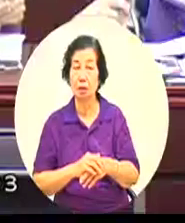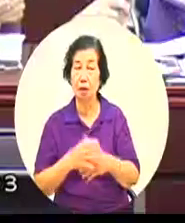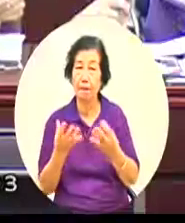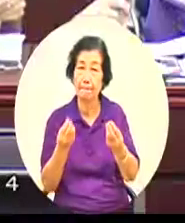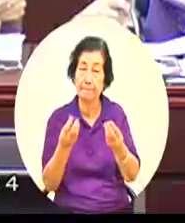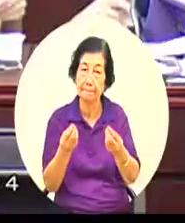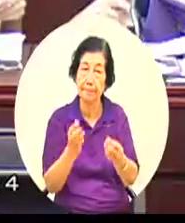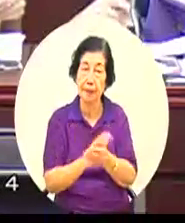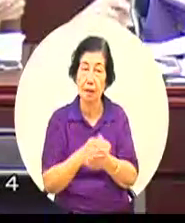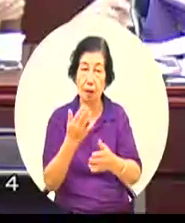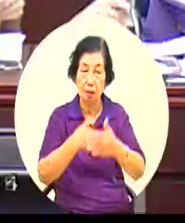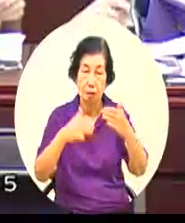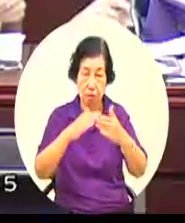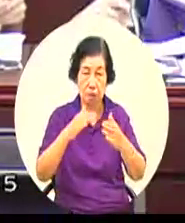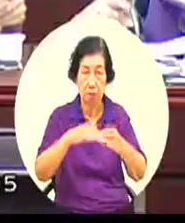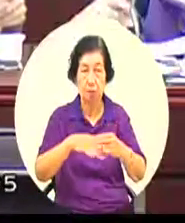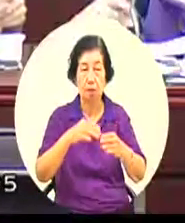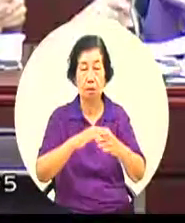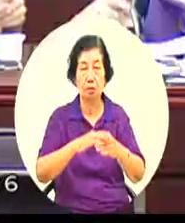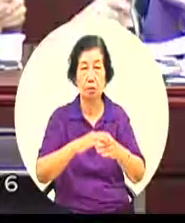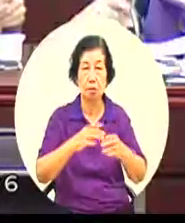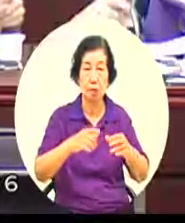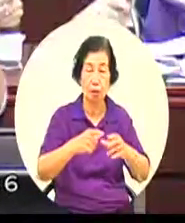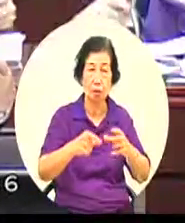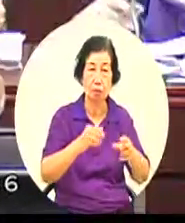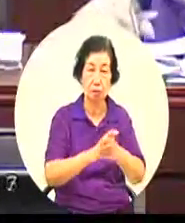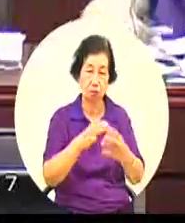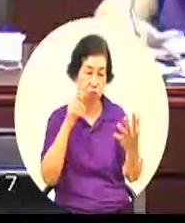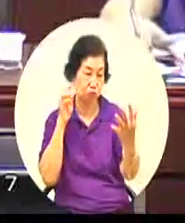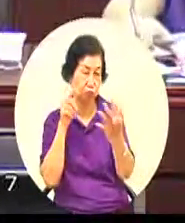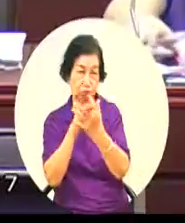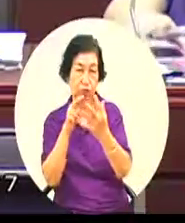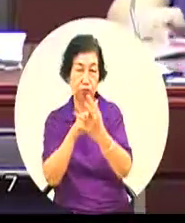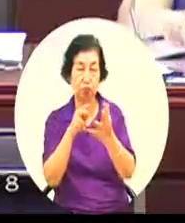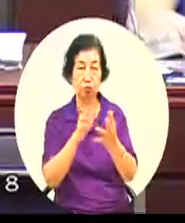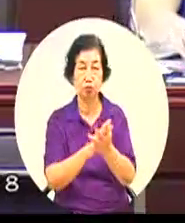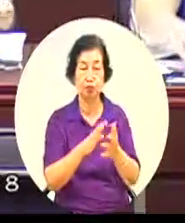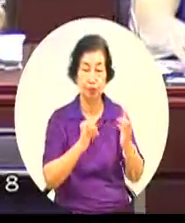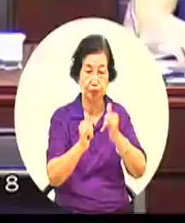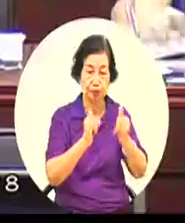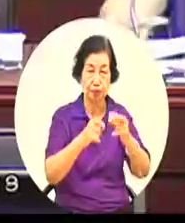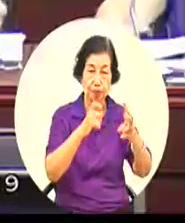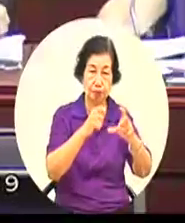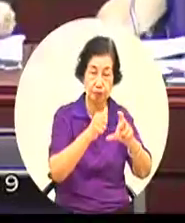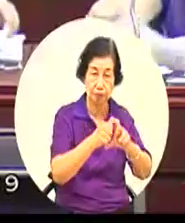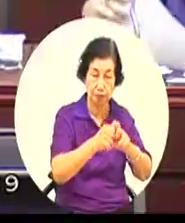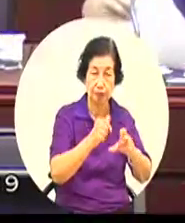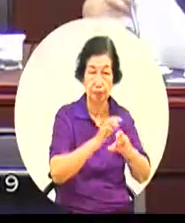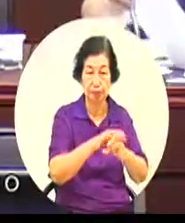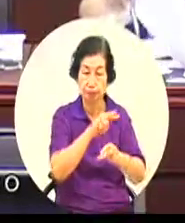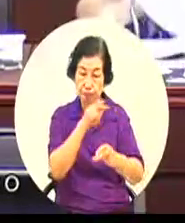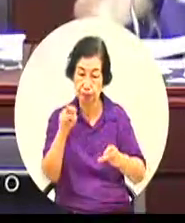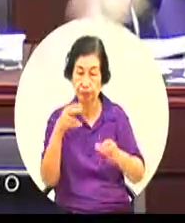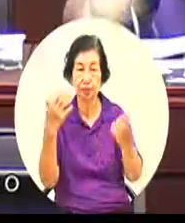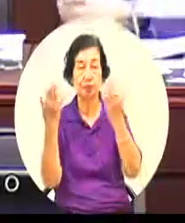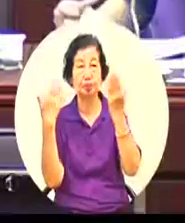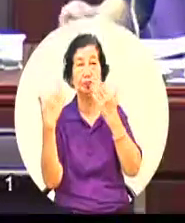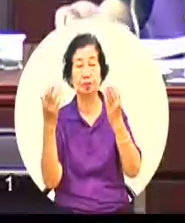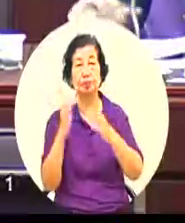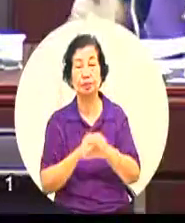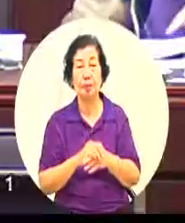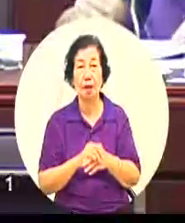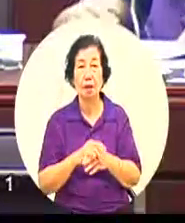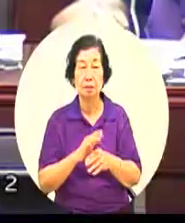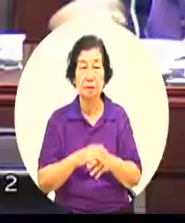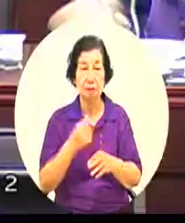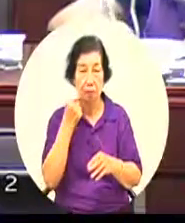划，也是这10年来一直说让它穿透性，所以社区都可以看得到学校内发生的各种的事物，所以不容易让外界